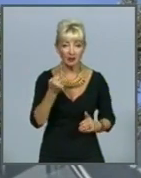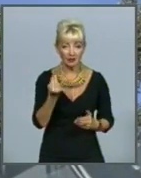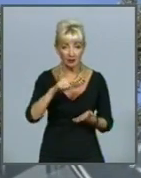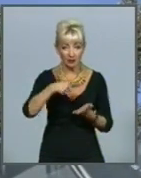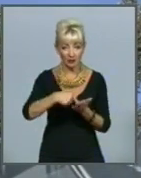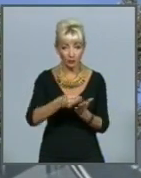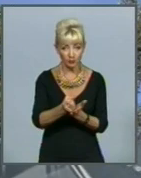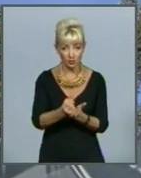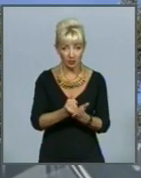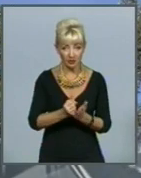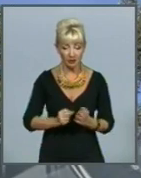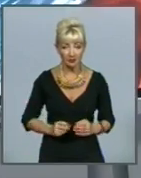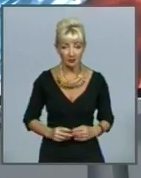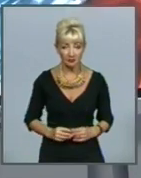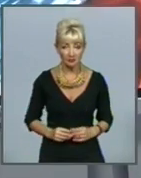Харківські «Ізвістія».